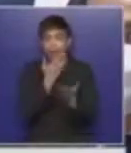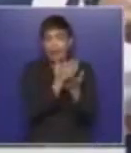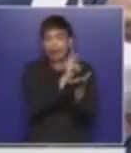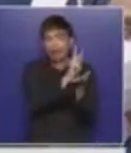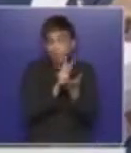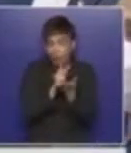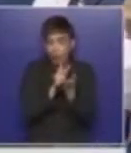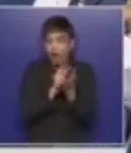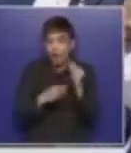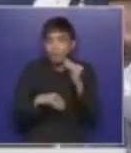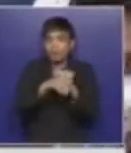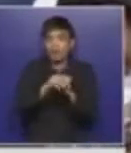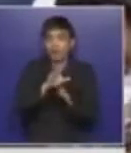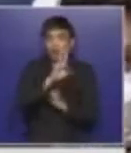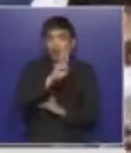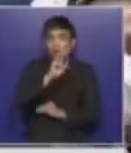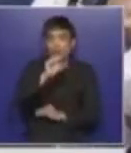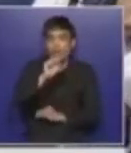ล้านบาทนะครับแล้วก็มาจากการกู้เงินเนี่ยชดเชยมา6